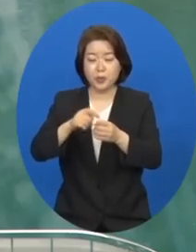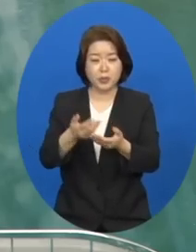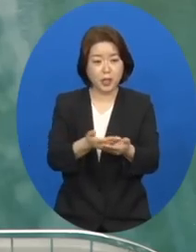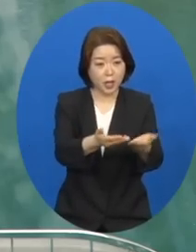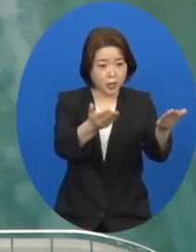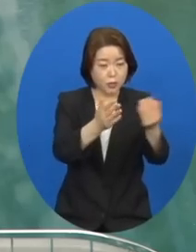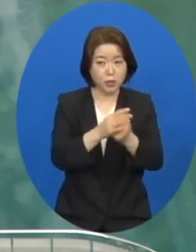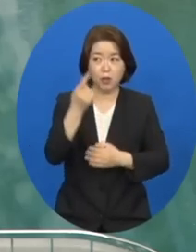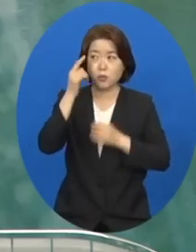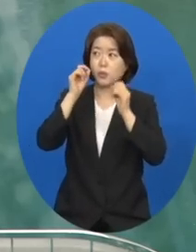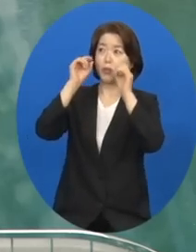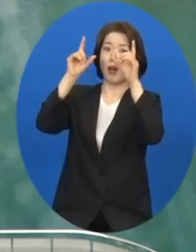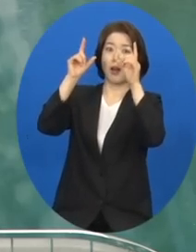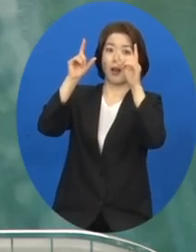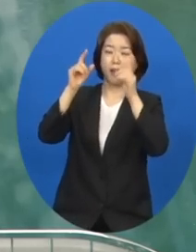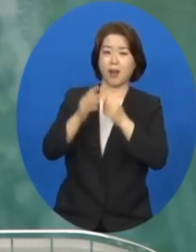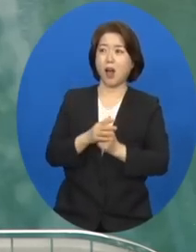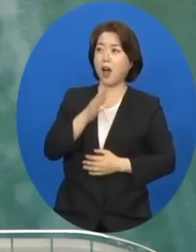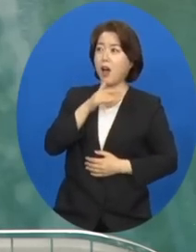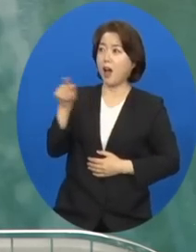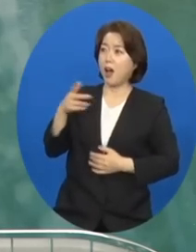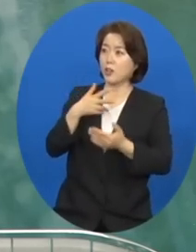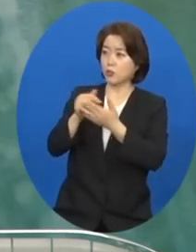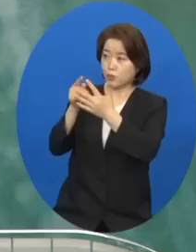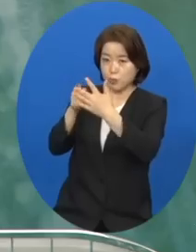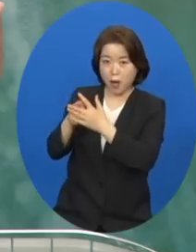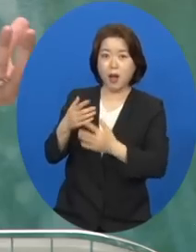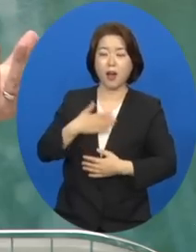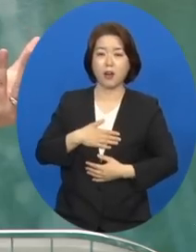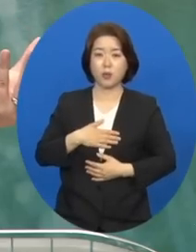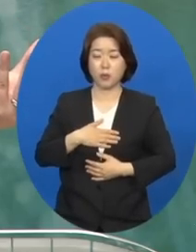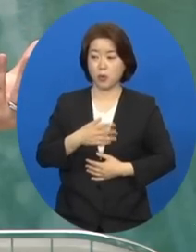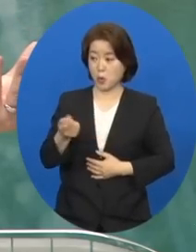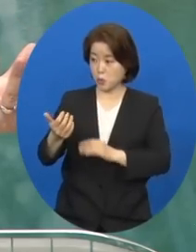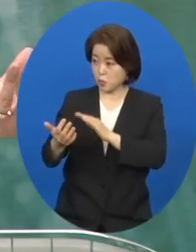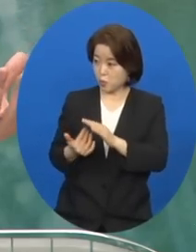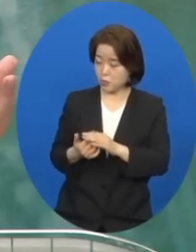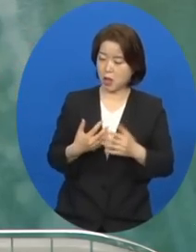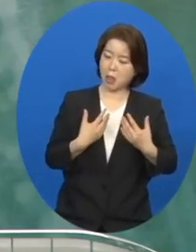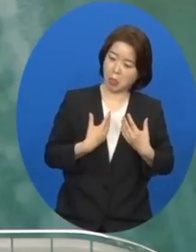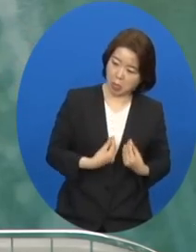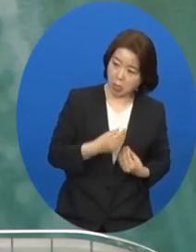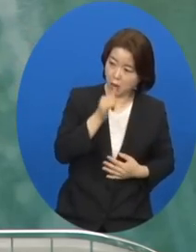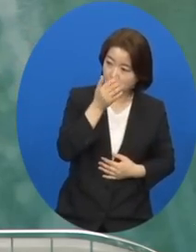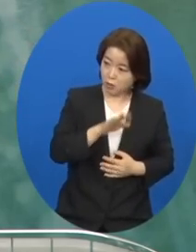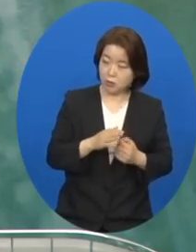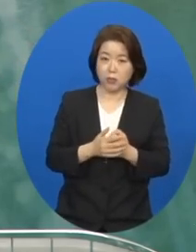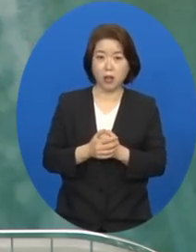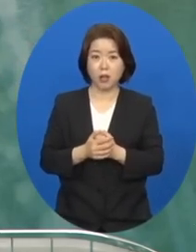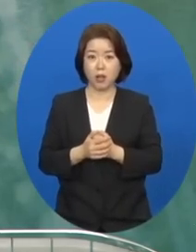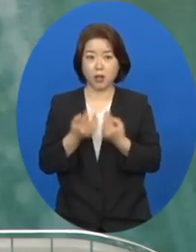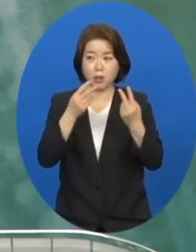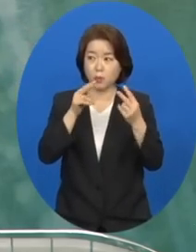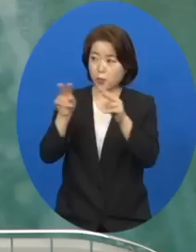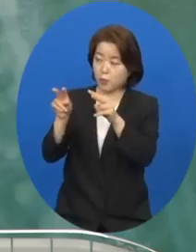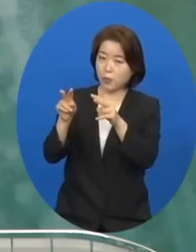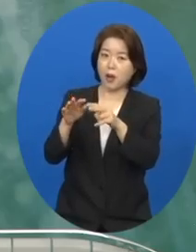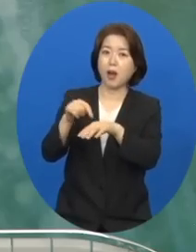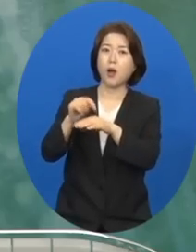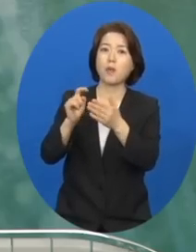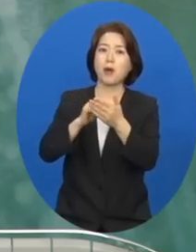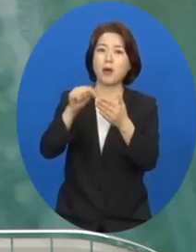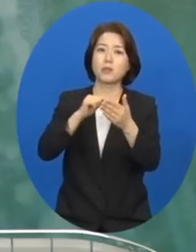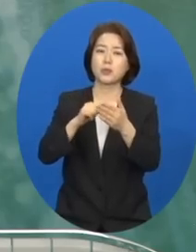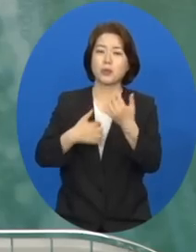눈이 띄어 지면서 주님의 하게 됩니다 아 방금 전까지 절망스러운 는데 주님을 보니까 그들의 마음 가운데